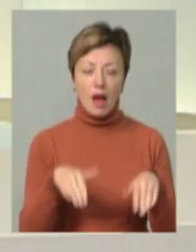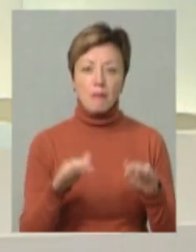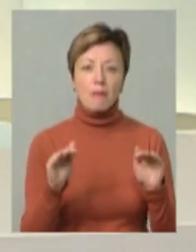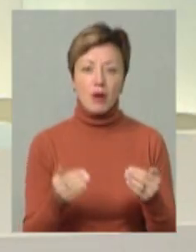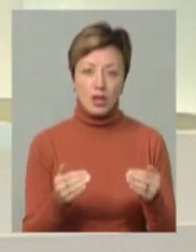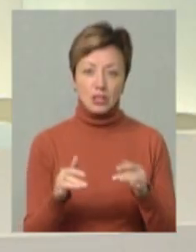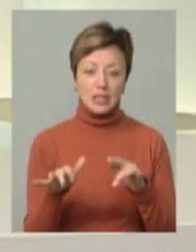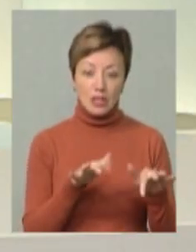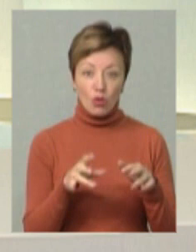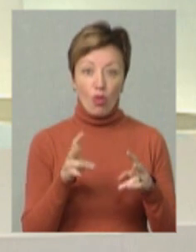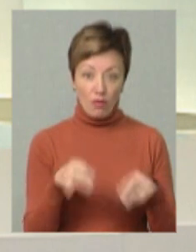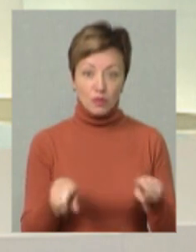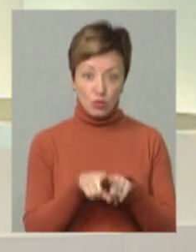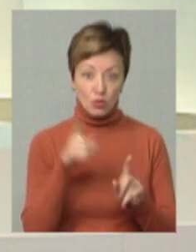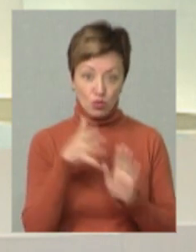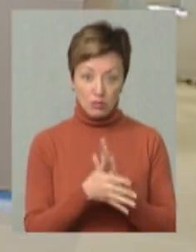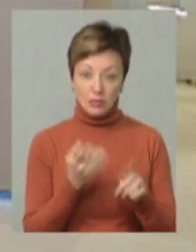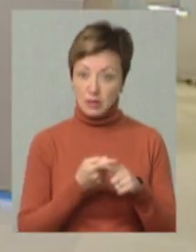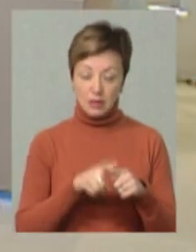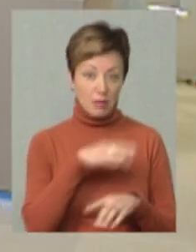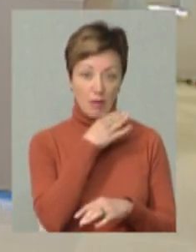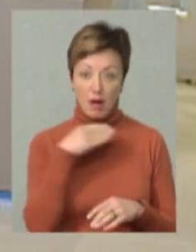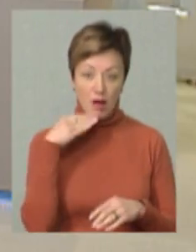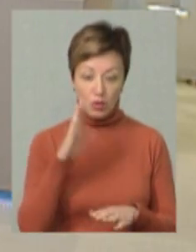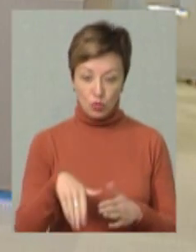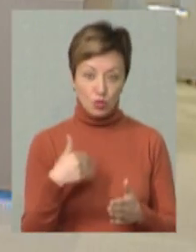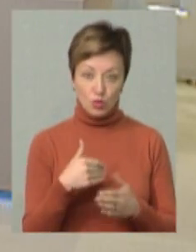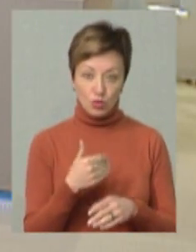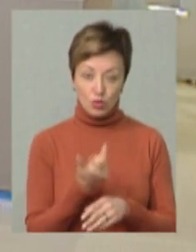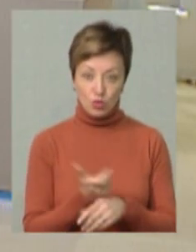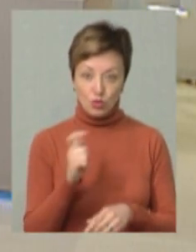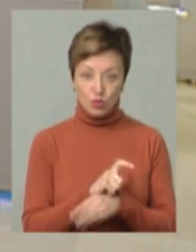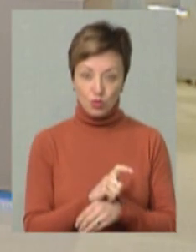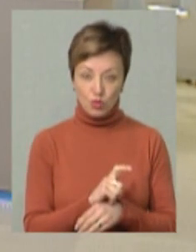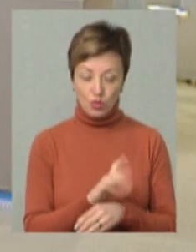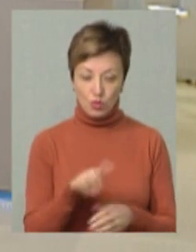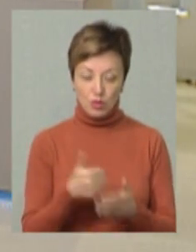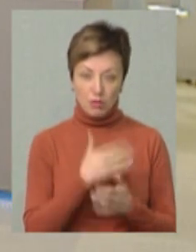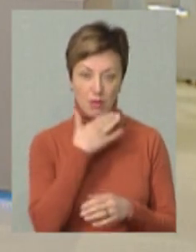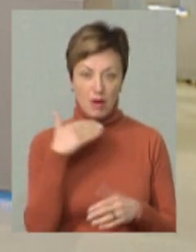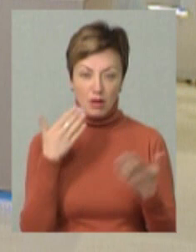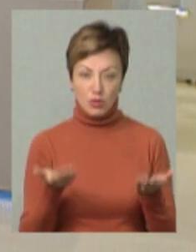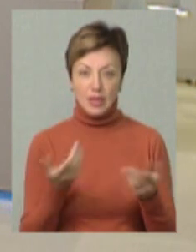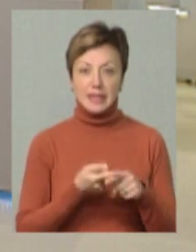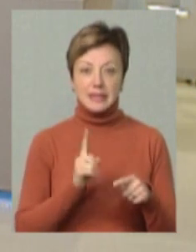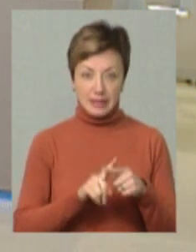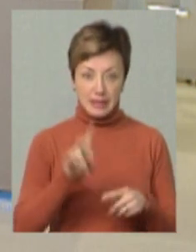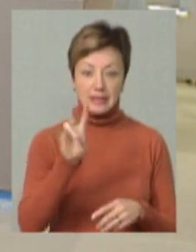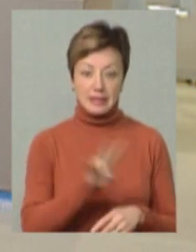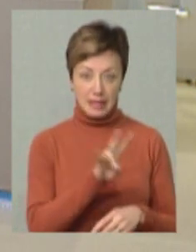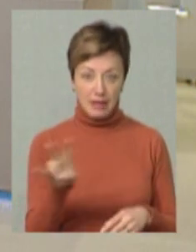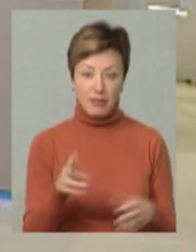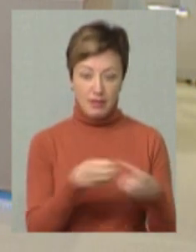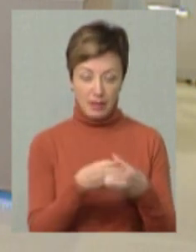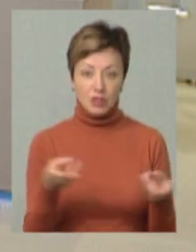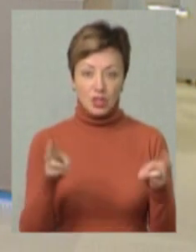менше діючих, але все одно розуміємо, що це багато досі, досить і досі. І от ці церкви досі